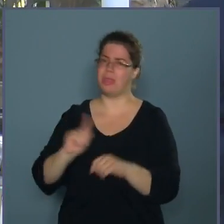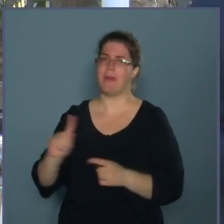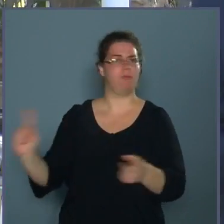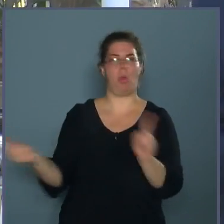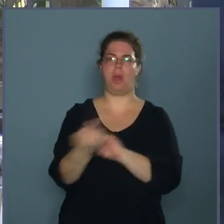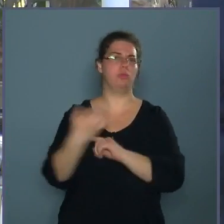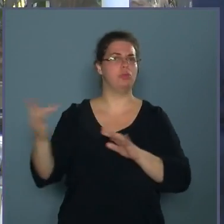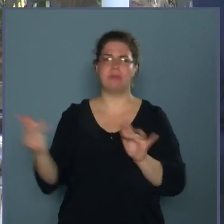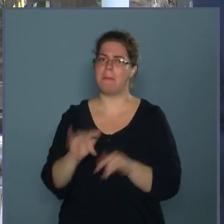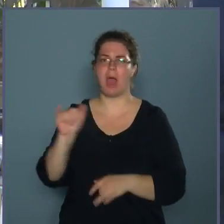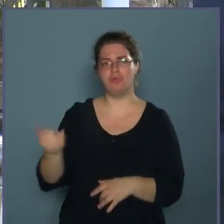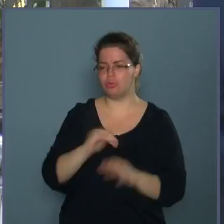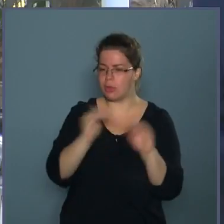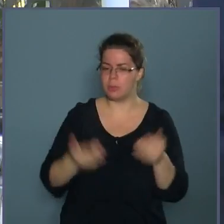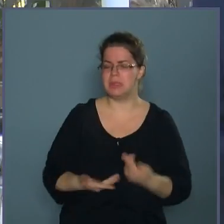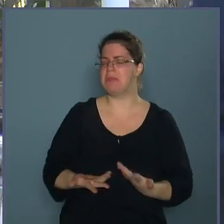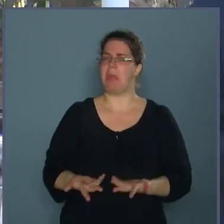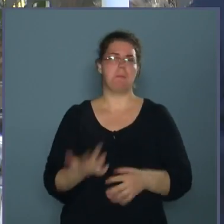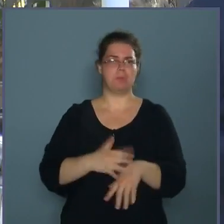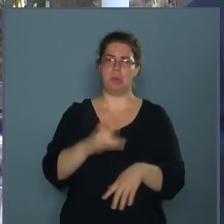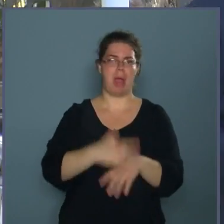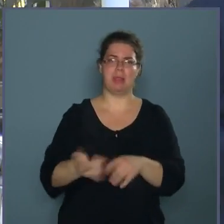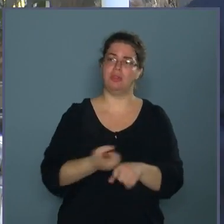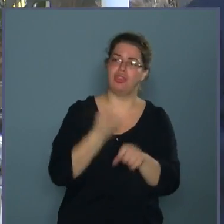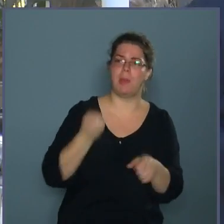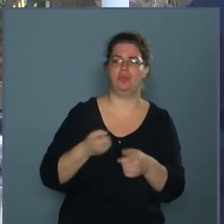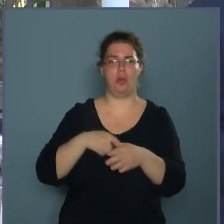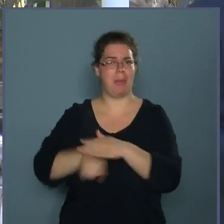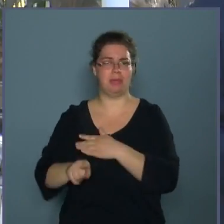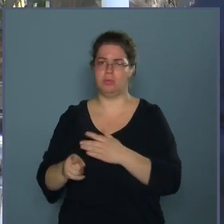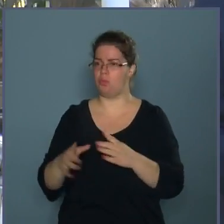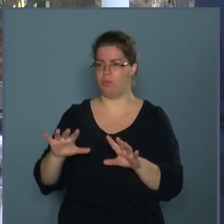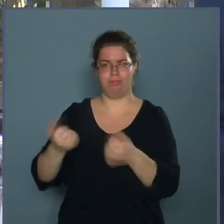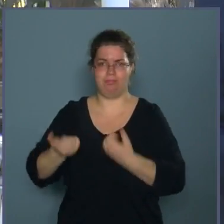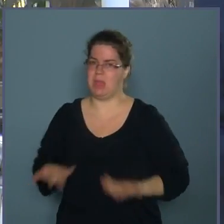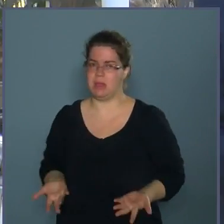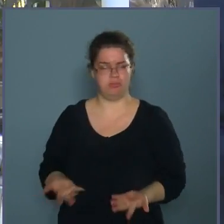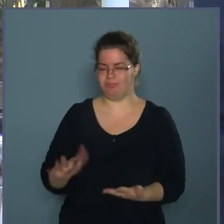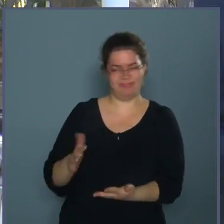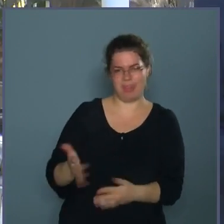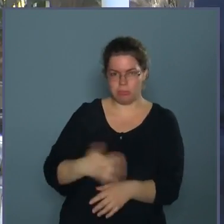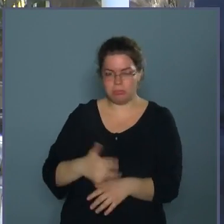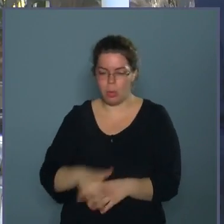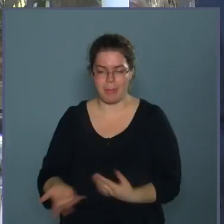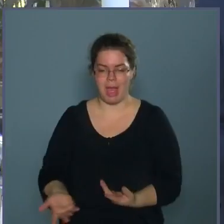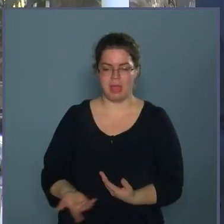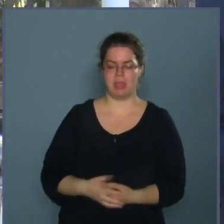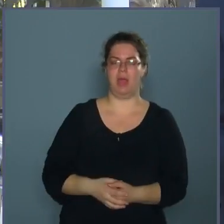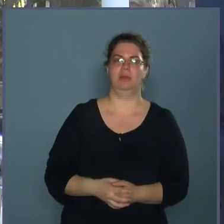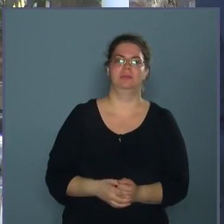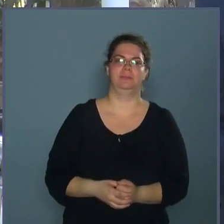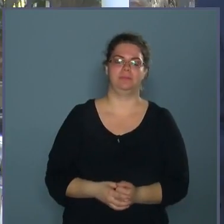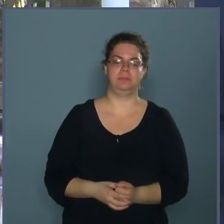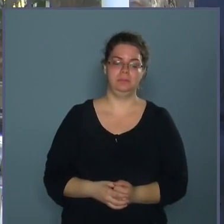jutadombiakkal, meg sem kísérelte a sebesültek, menekülők mentését, a sérült harci technika